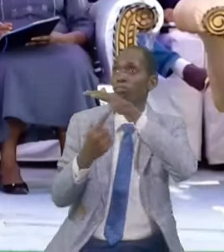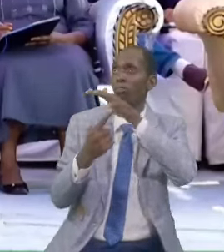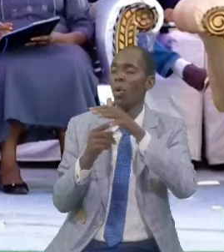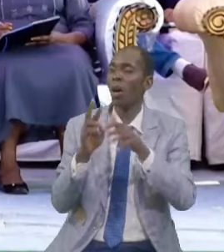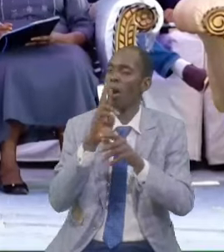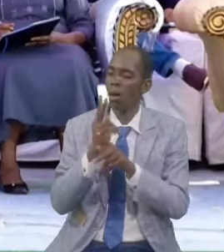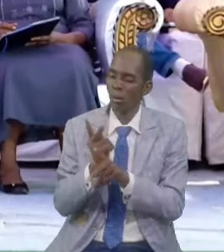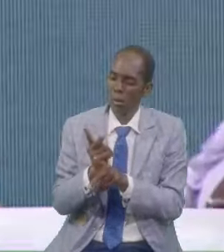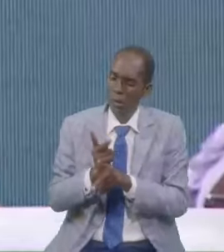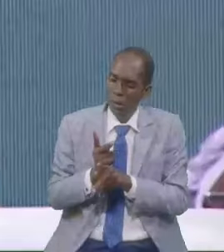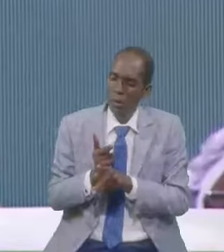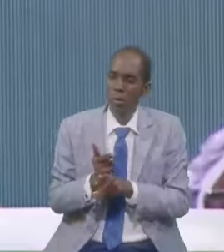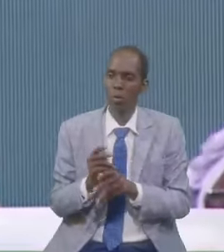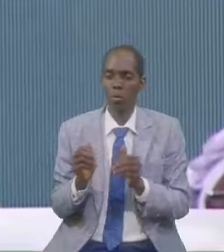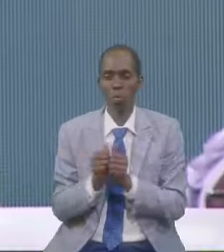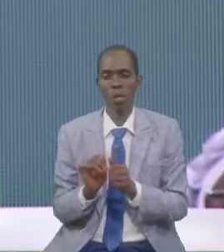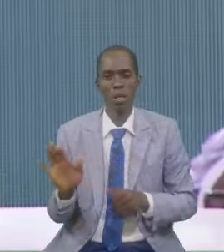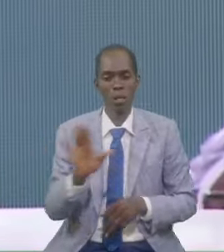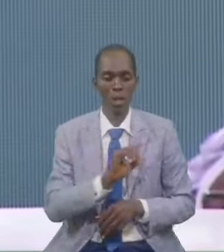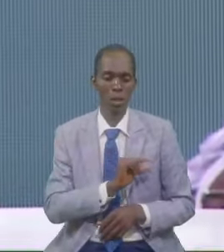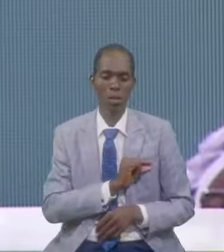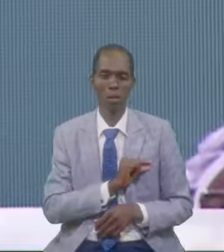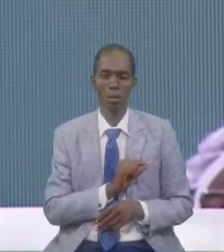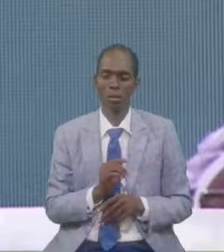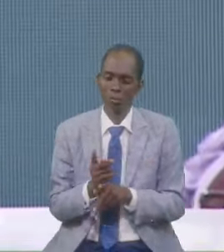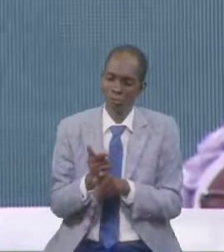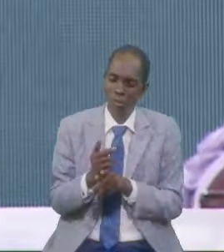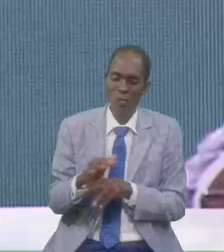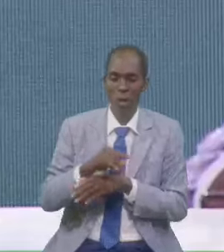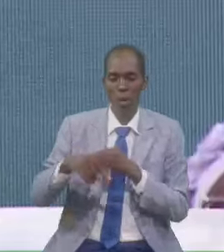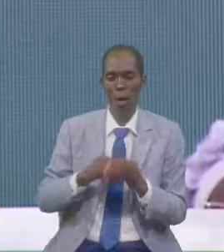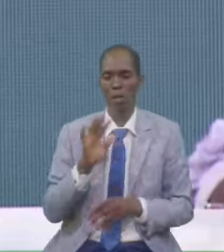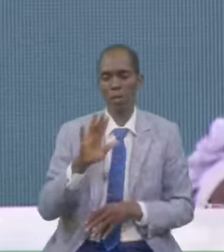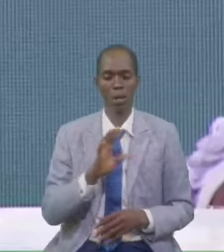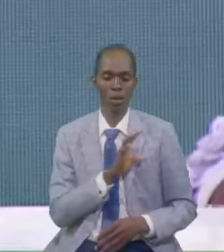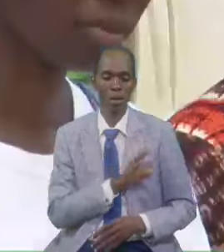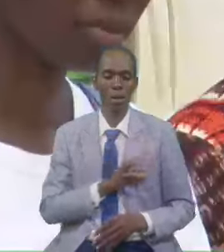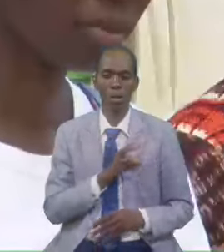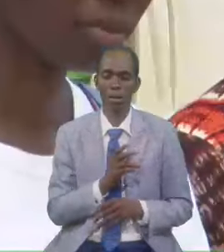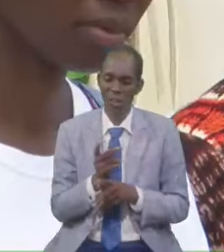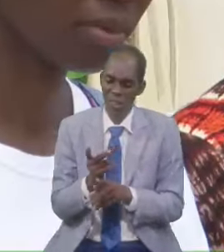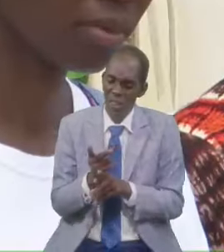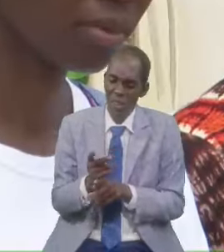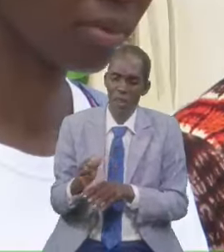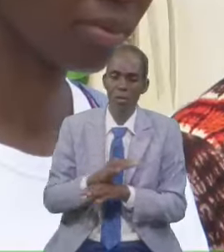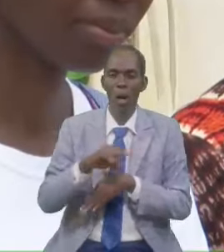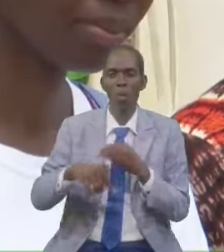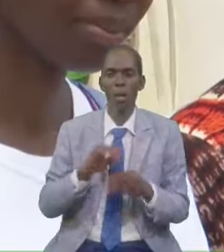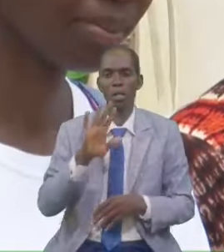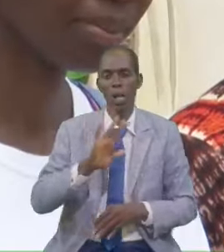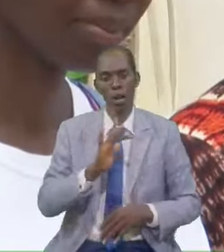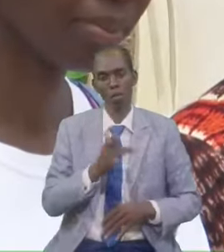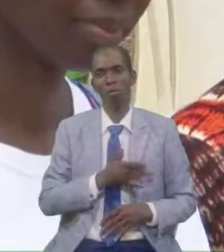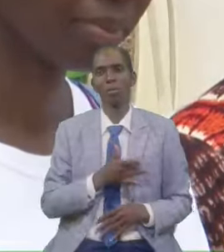విషయంలో జాగృతగా ఉంటారు. About their character. వారి యొక్క గుణశీలాన్ని గురించి. About their conviction. వారి యొక్క ఒప్పుకోలు